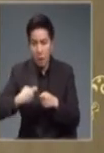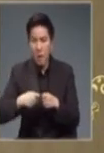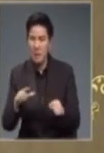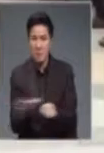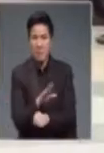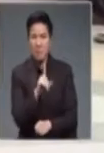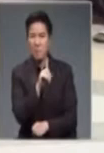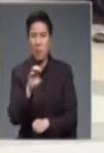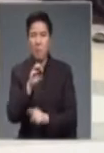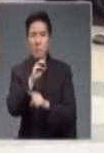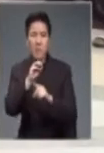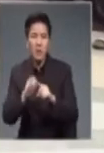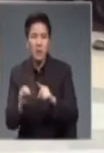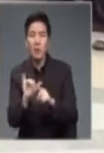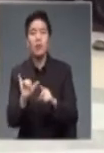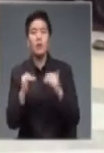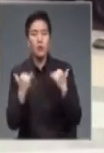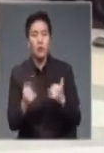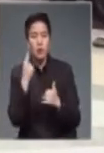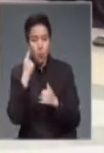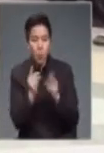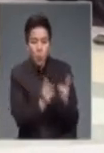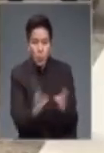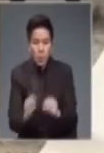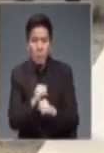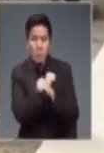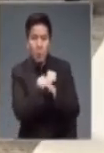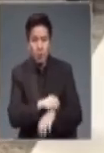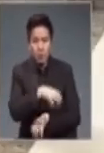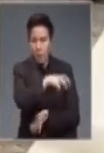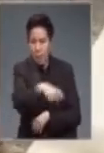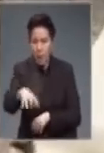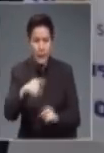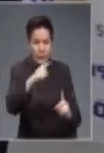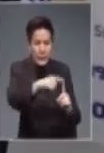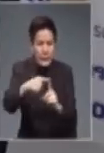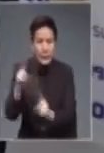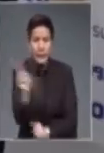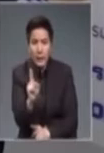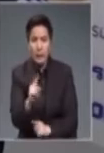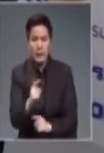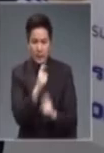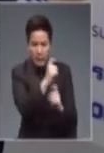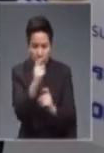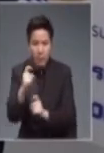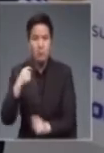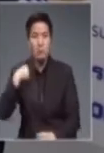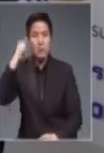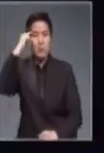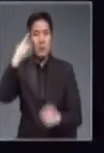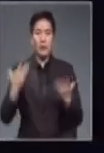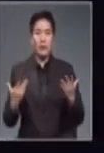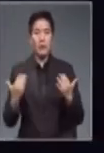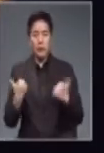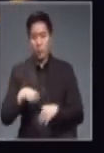ภัฏพ.ศ. 2547เป็นอย่างดีที่ผ่านมาพบว่ามหาวิทยาลัยราชภัฏบางแห่งได้ดำเนินการให้เห็นผลแล้ว